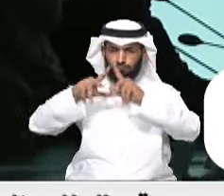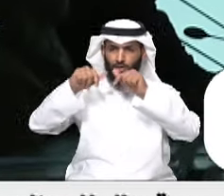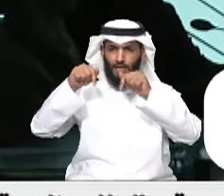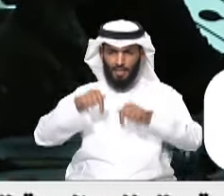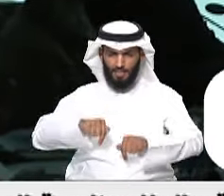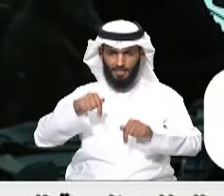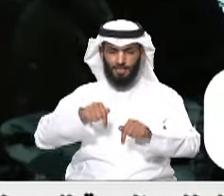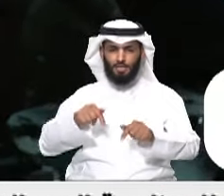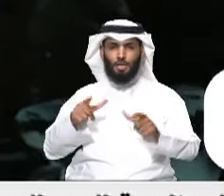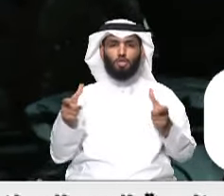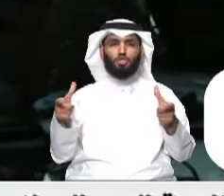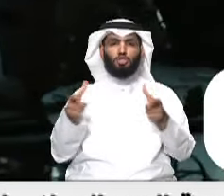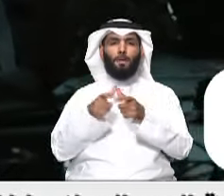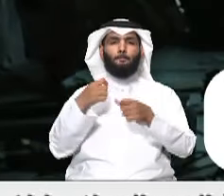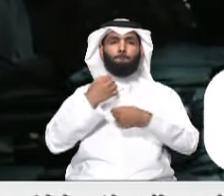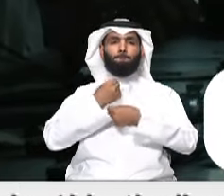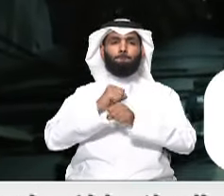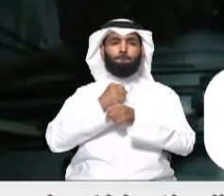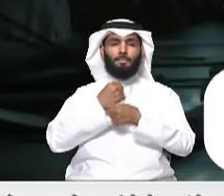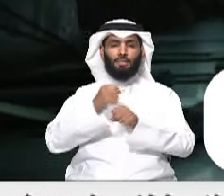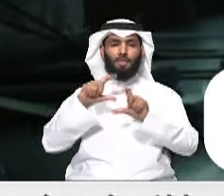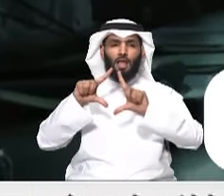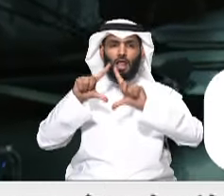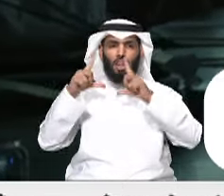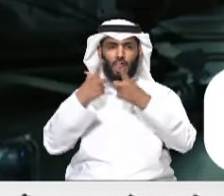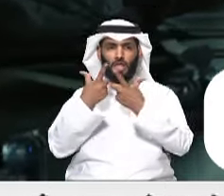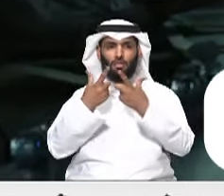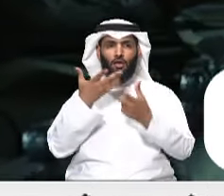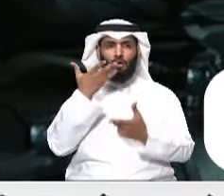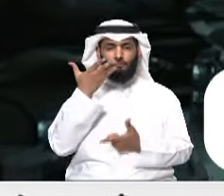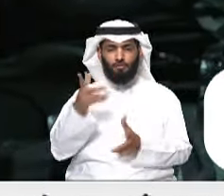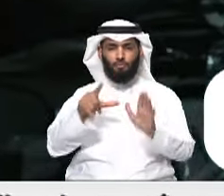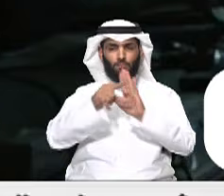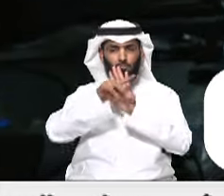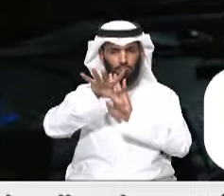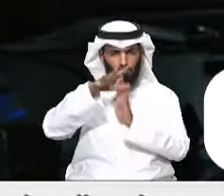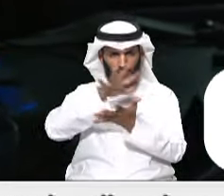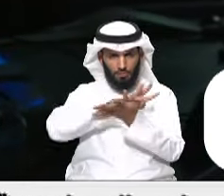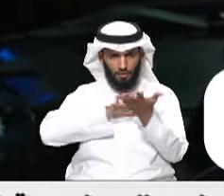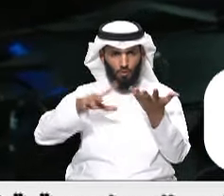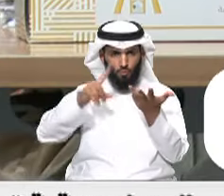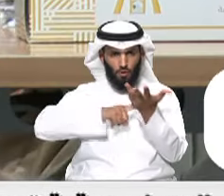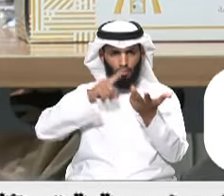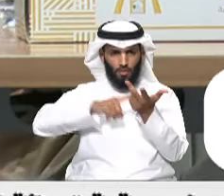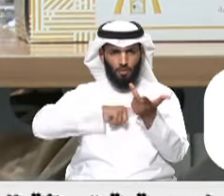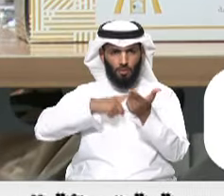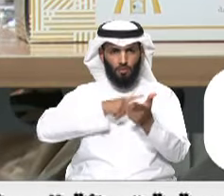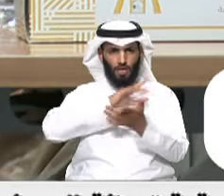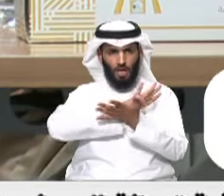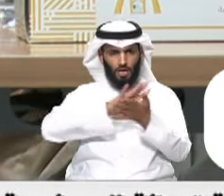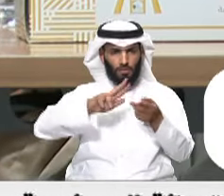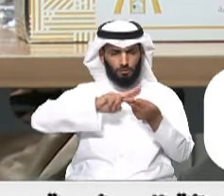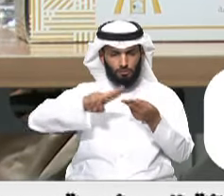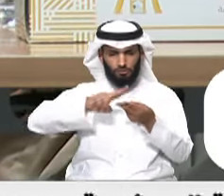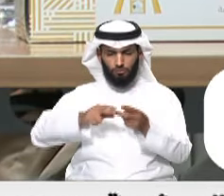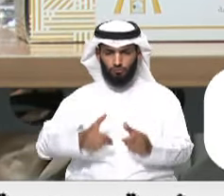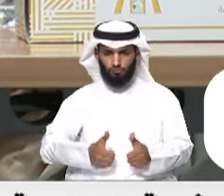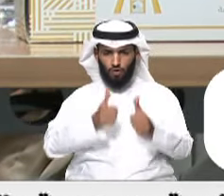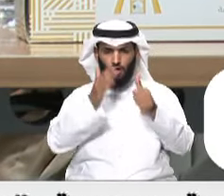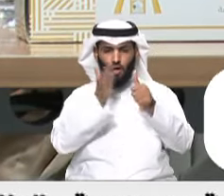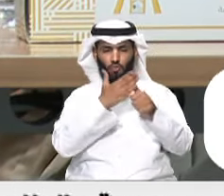انجزت لنه محافظه العاصمه العديد من الملفات فكان ابرزها الموافقه على مشروع